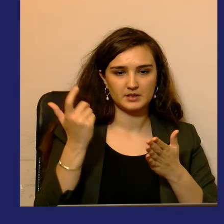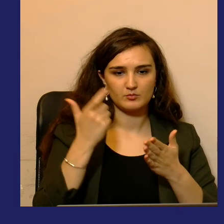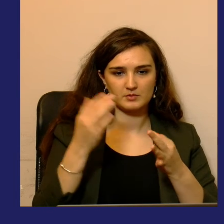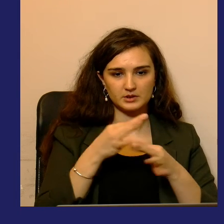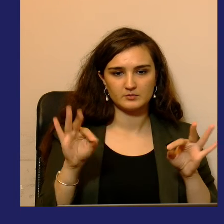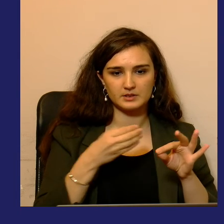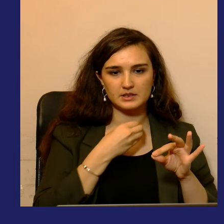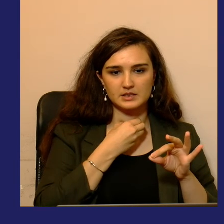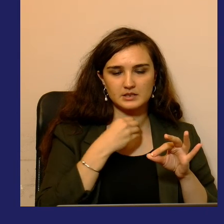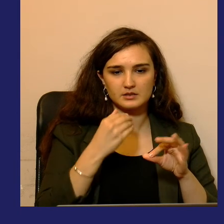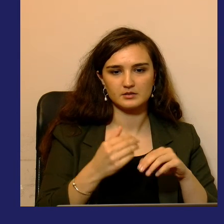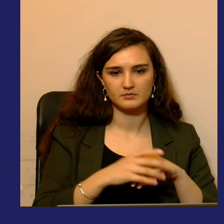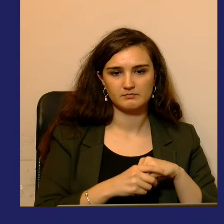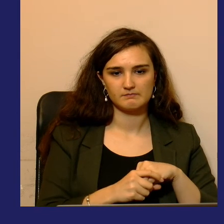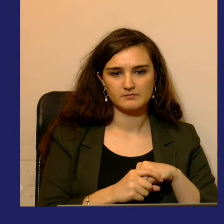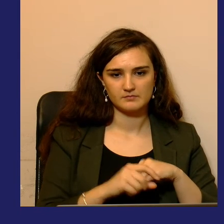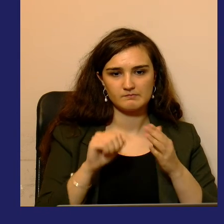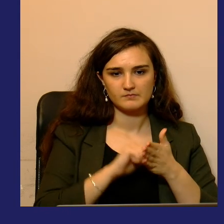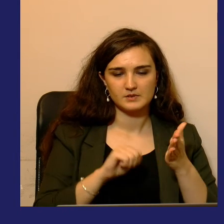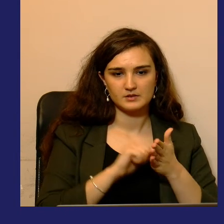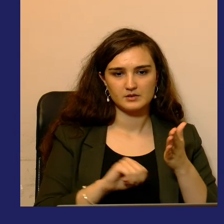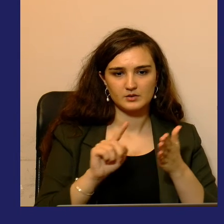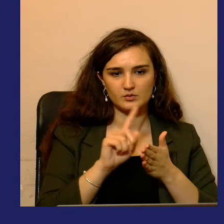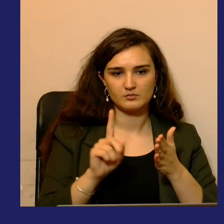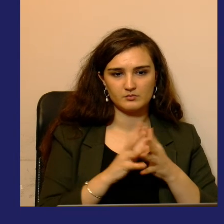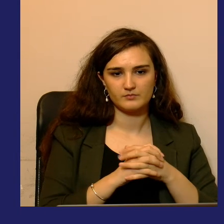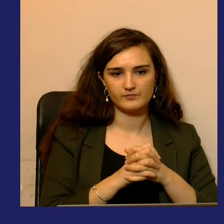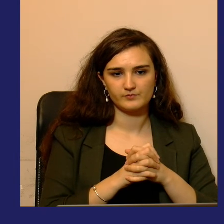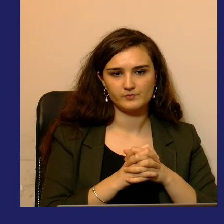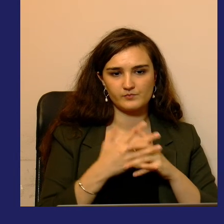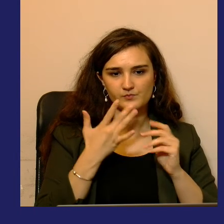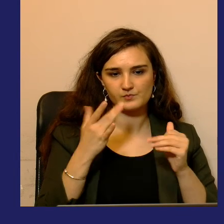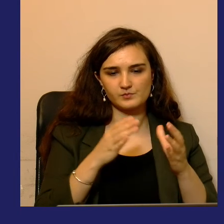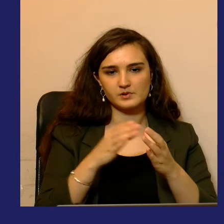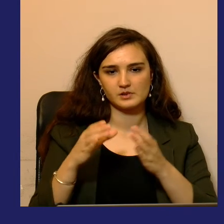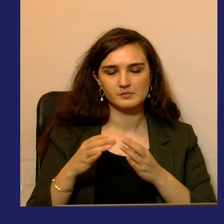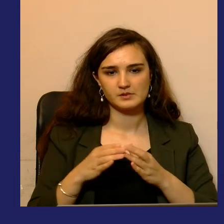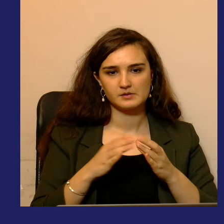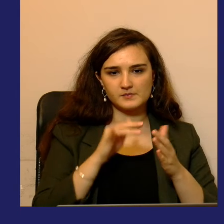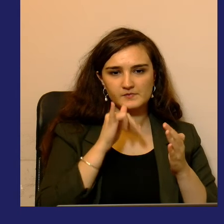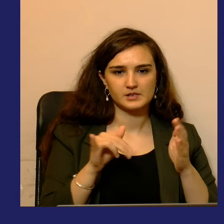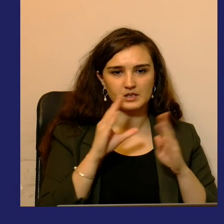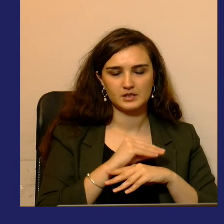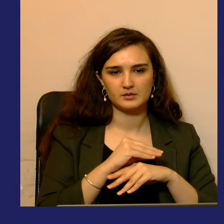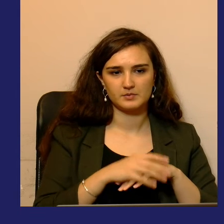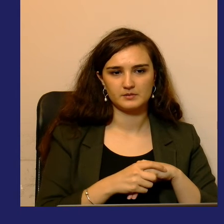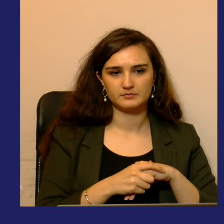დემოკრატიის კრიზისის მიზეზი, რომ პოლიტიკური პარტიები ვერ